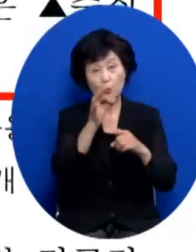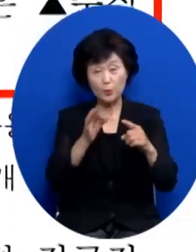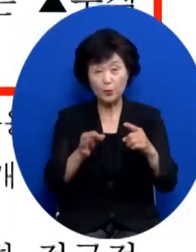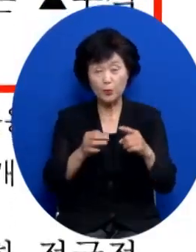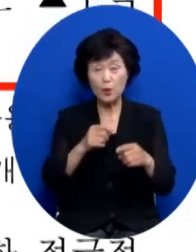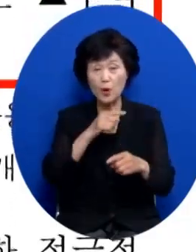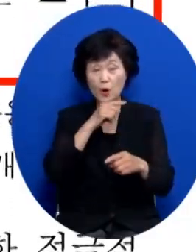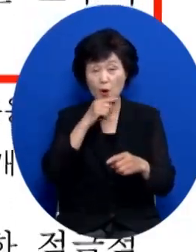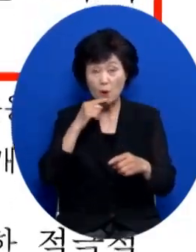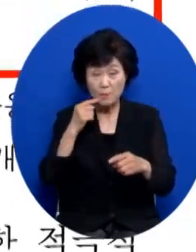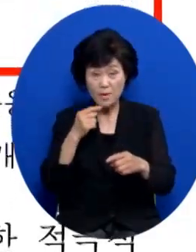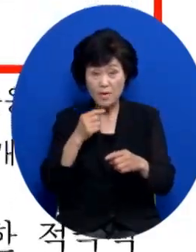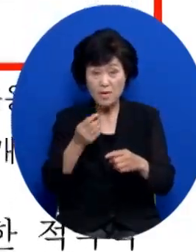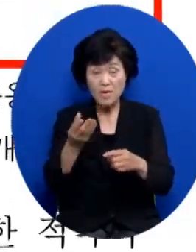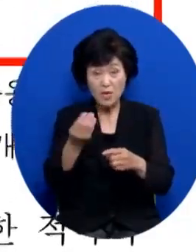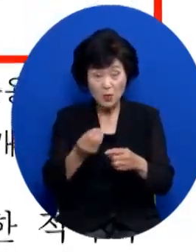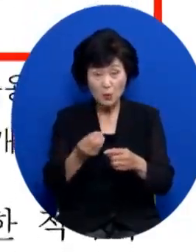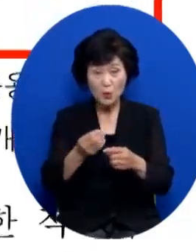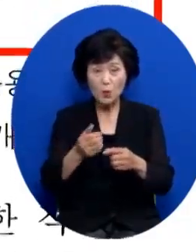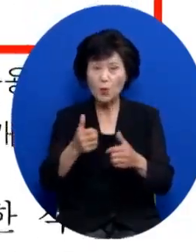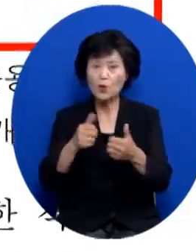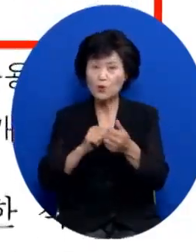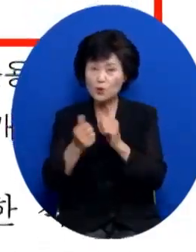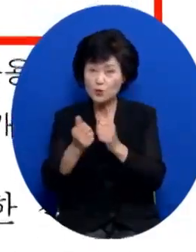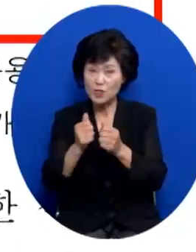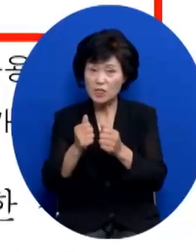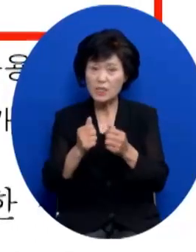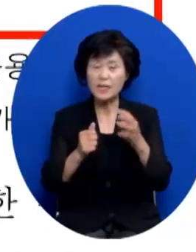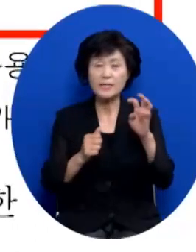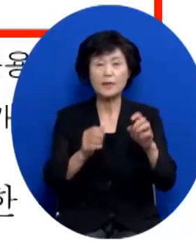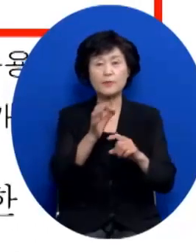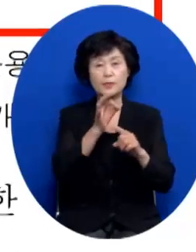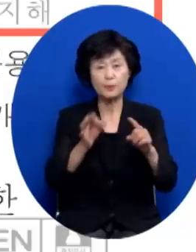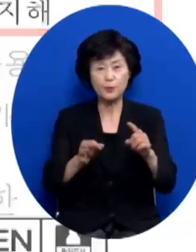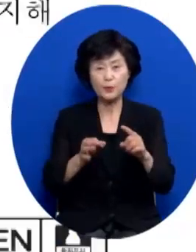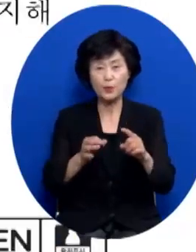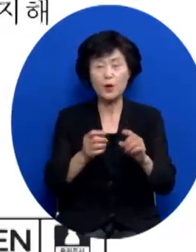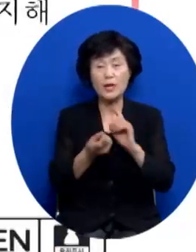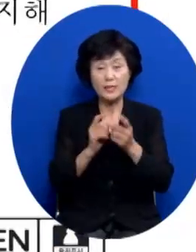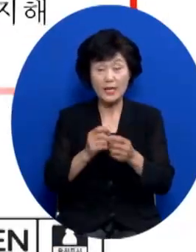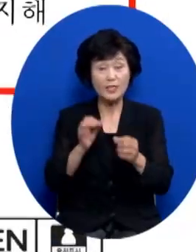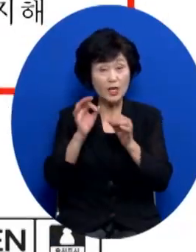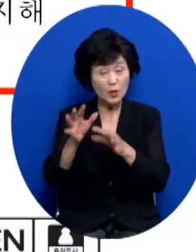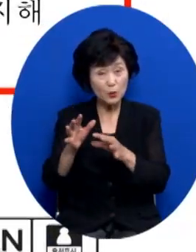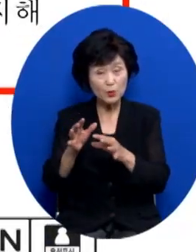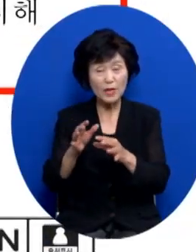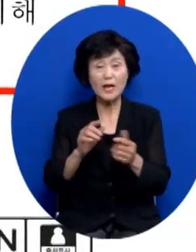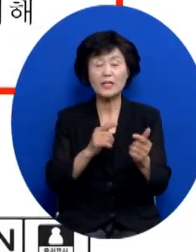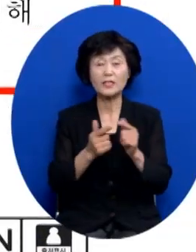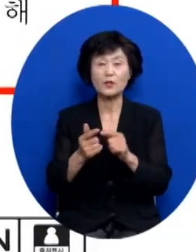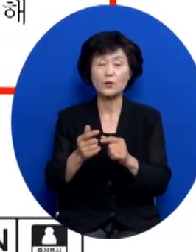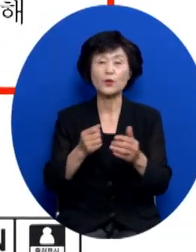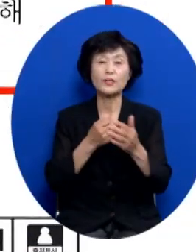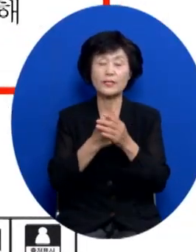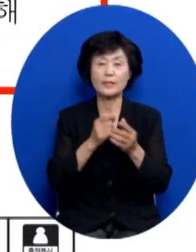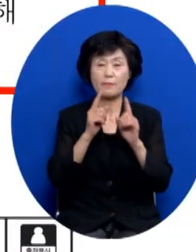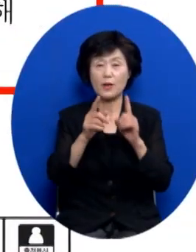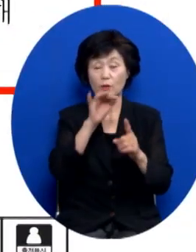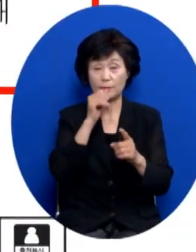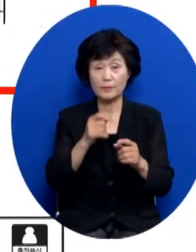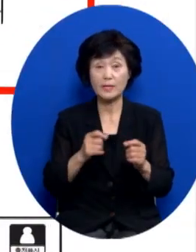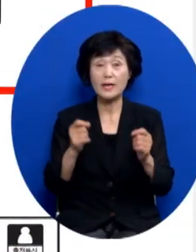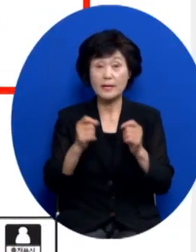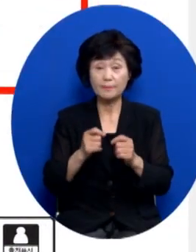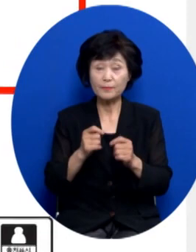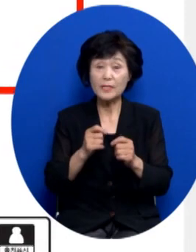채권 30% 내외, 대체투자 15% 내외로 결정했다고 밝혔습니다. 국민연금은 기금의 장기 수익률을